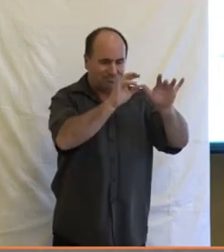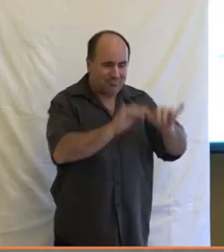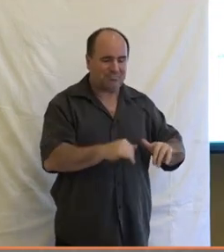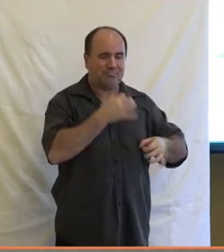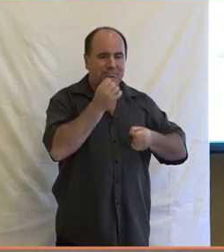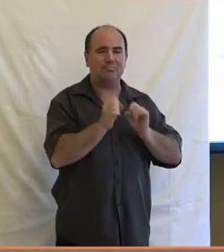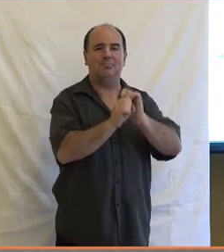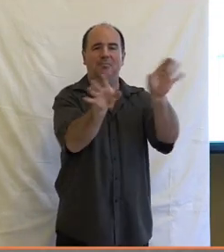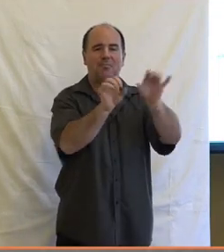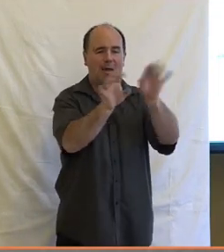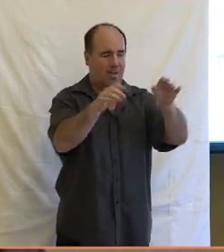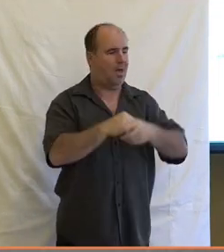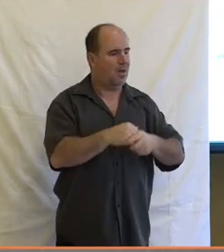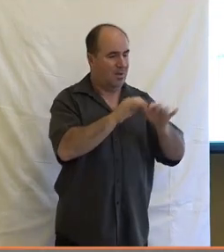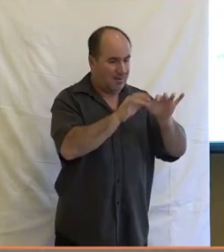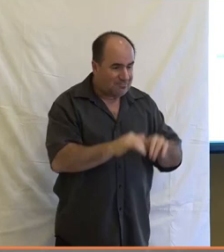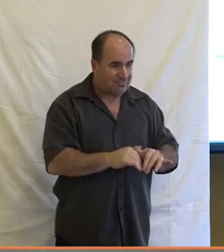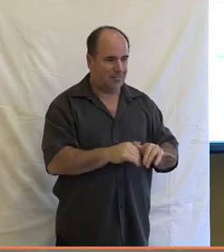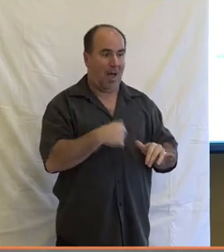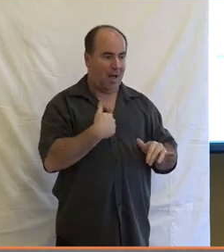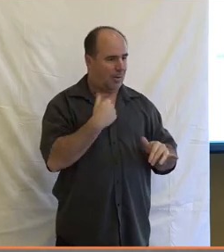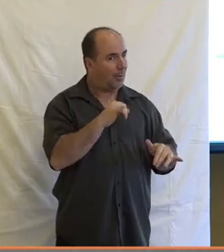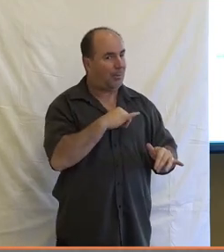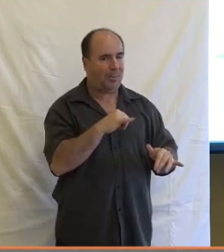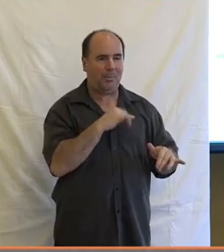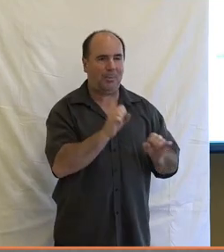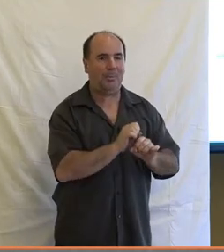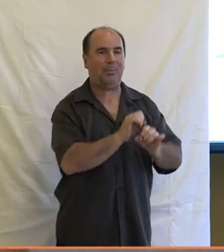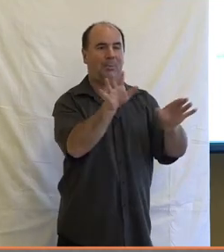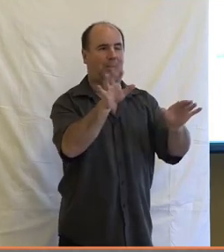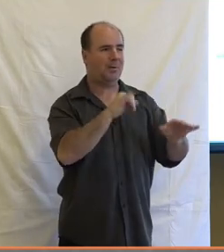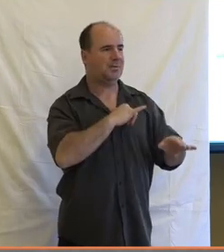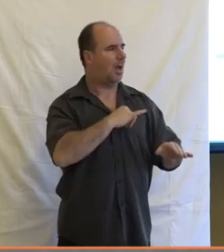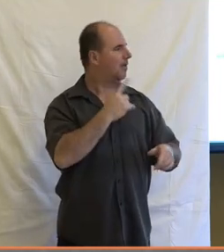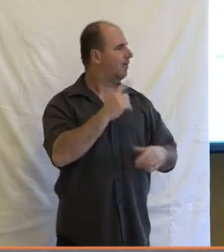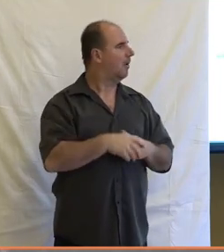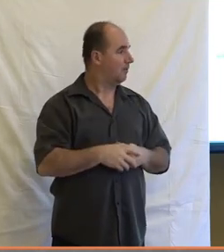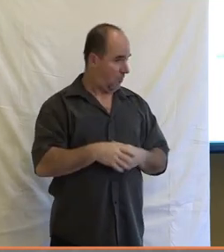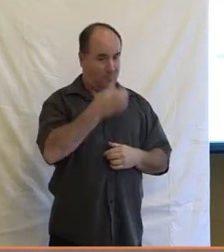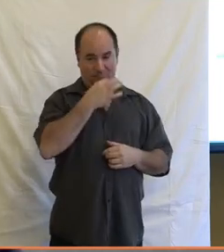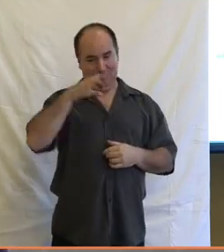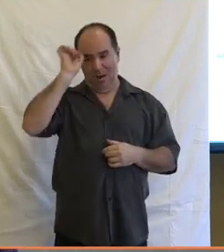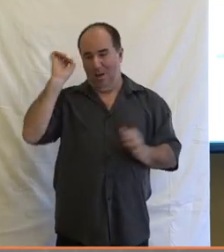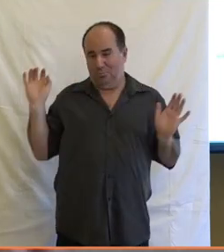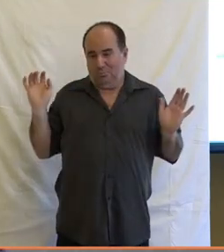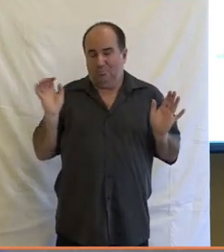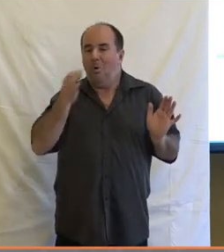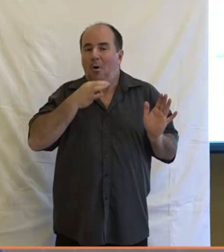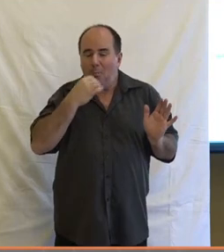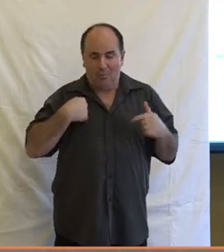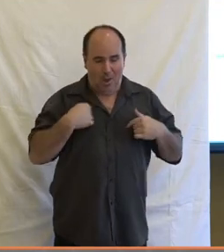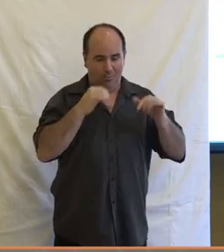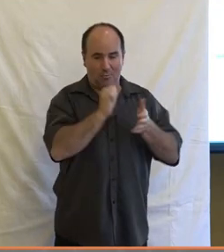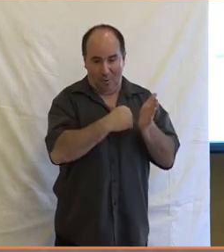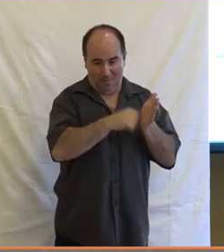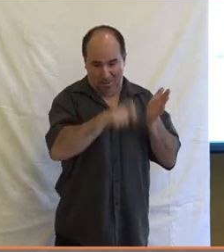prostě to dá zkratkovitě právě proto, aby to bylo zajímavý, jakoby, jo. A já to chápu, protože bych měl napsat článek, tak mi to taky bude trvat prostě dlouho a potřebuji to poslat, aby už se to